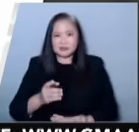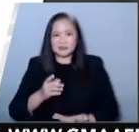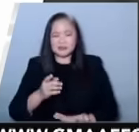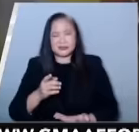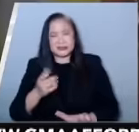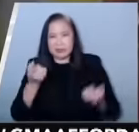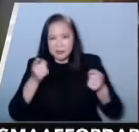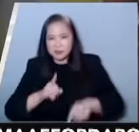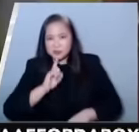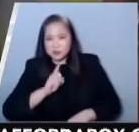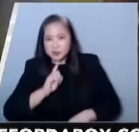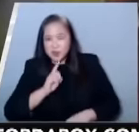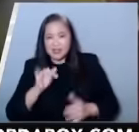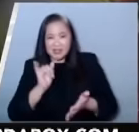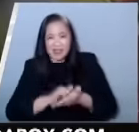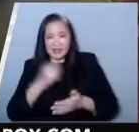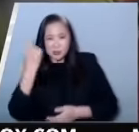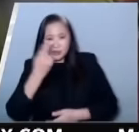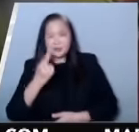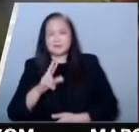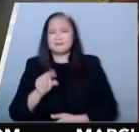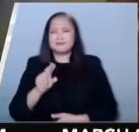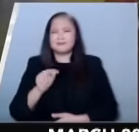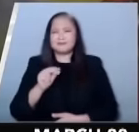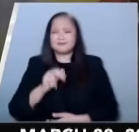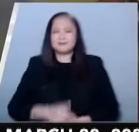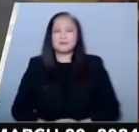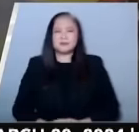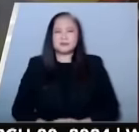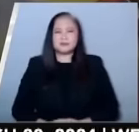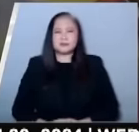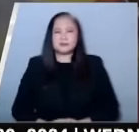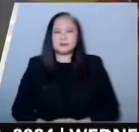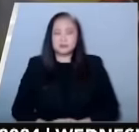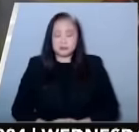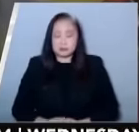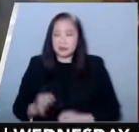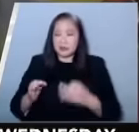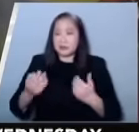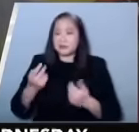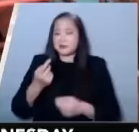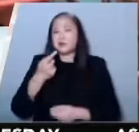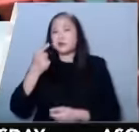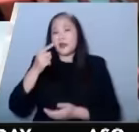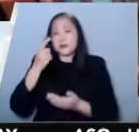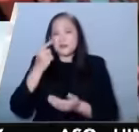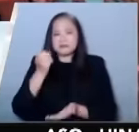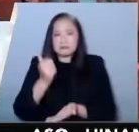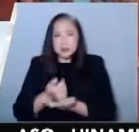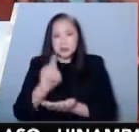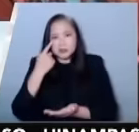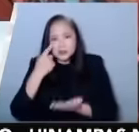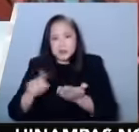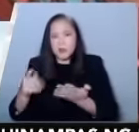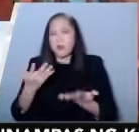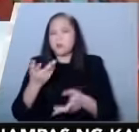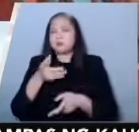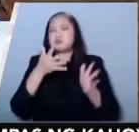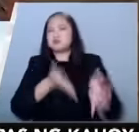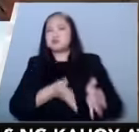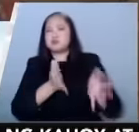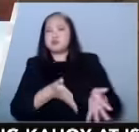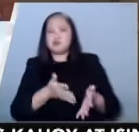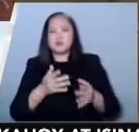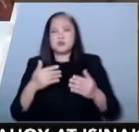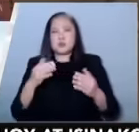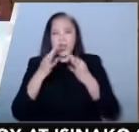100% sure. Kung mapapatunayang nagkaroon ng kapabayaan o pang-aabuso sa mga pusa, maaari raw managot ang barangay officials dahil sa